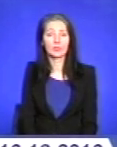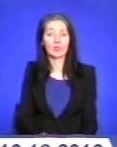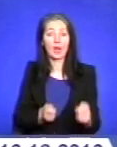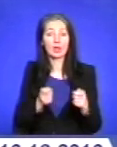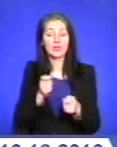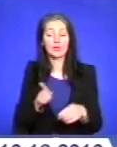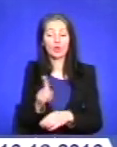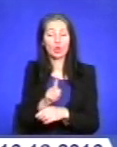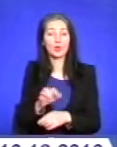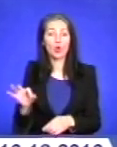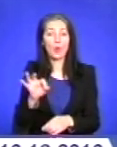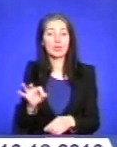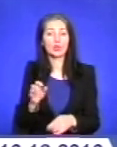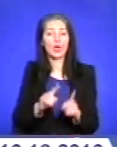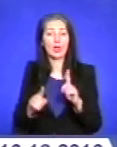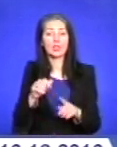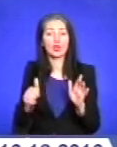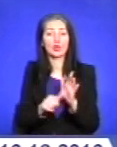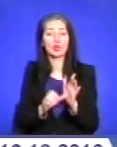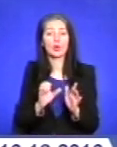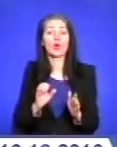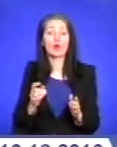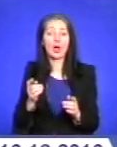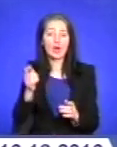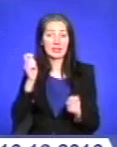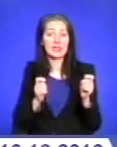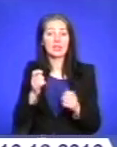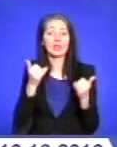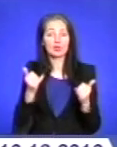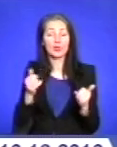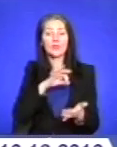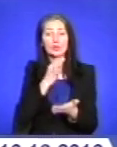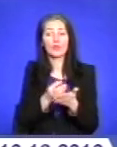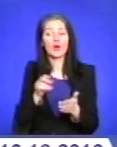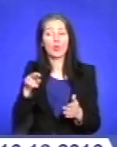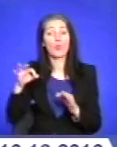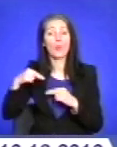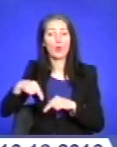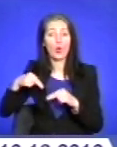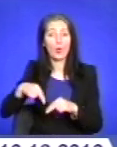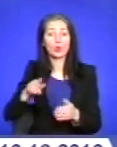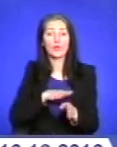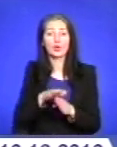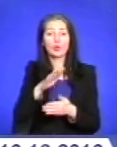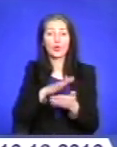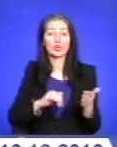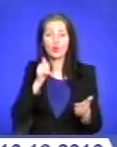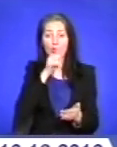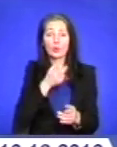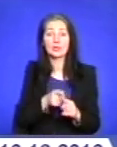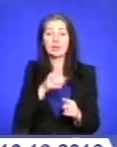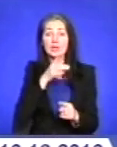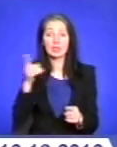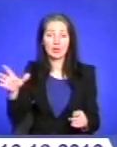Керівництво Тернопільської обласної ради 6-го скликання сьогодні відзвітувало про роботу, виконану впродовж року. За цей час